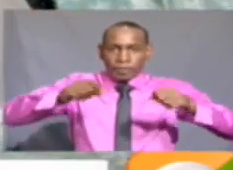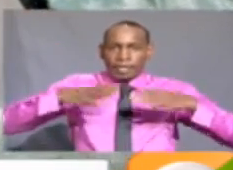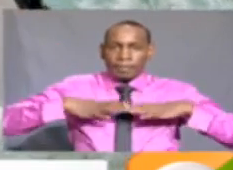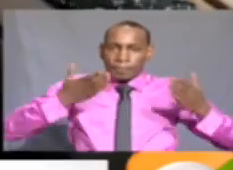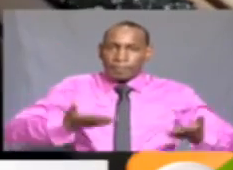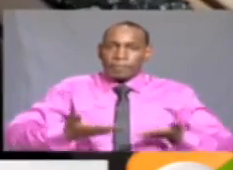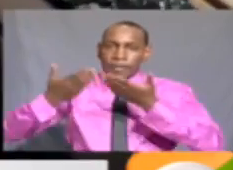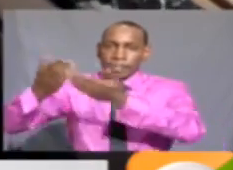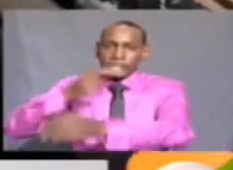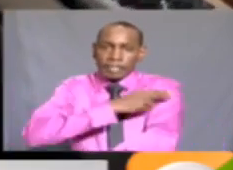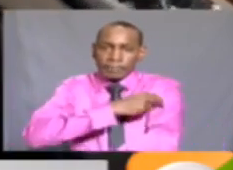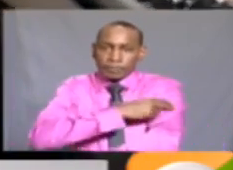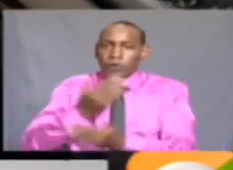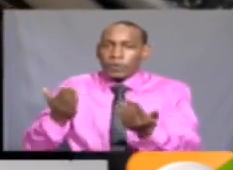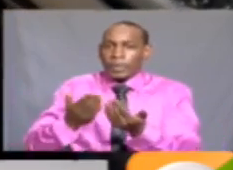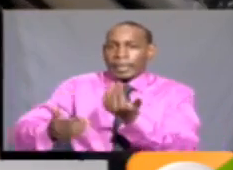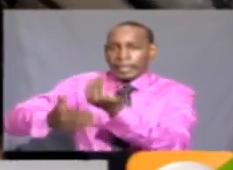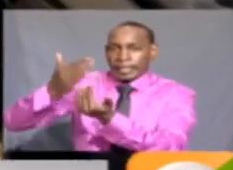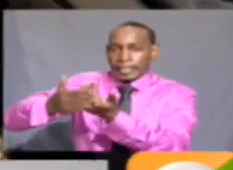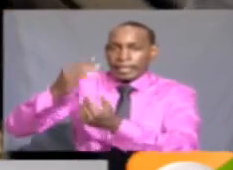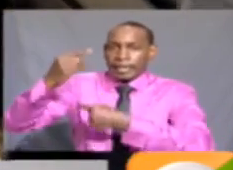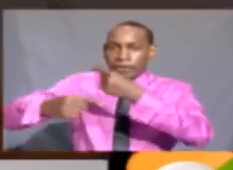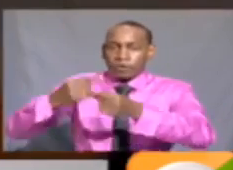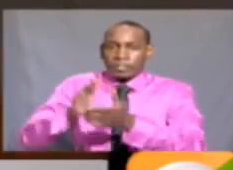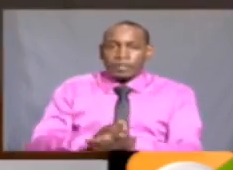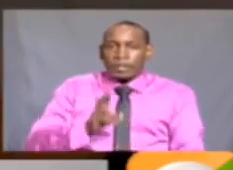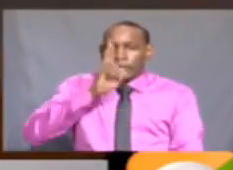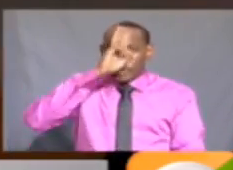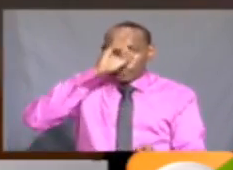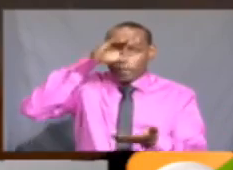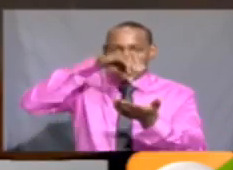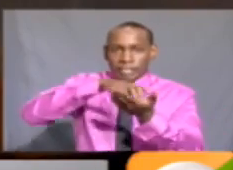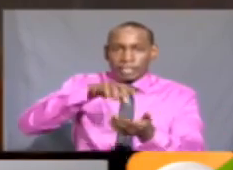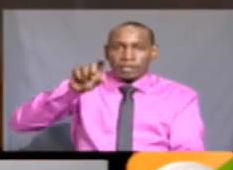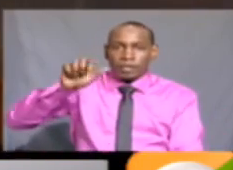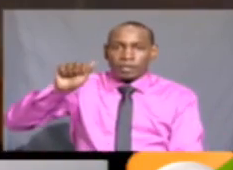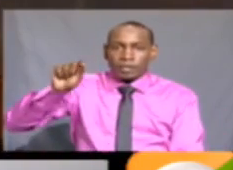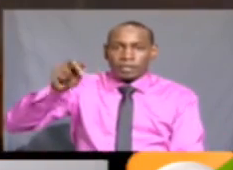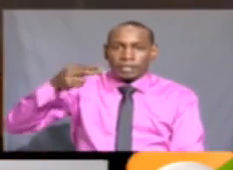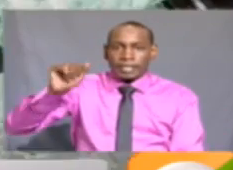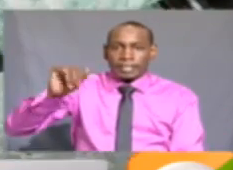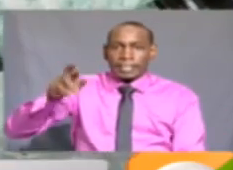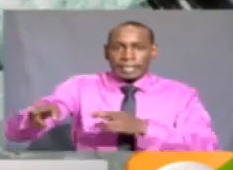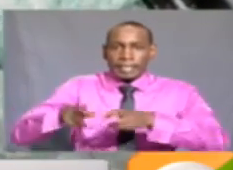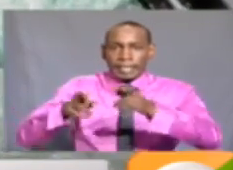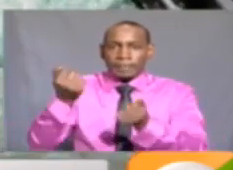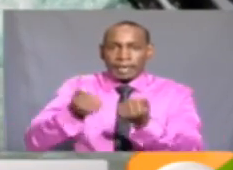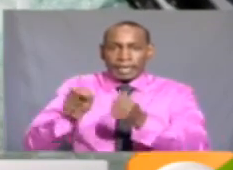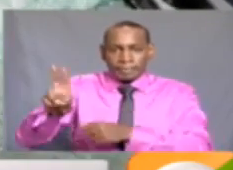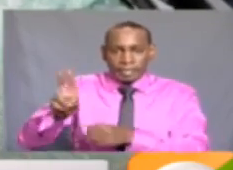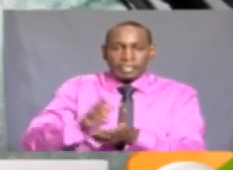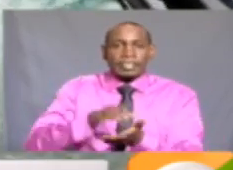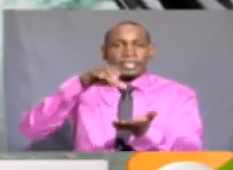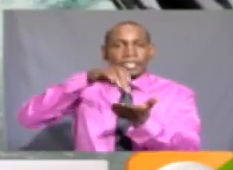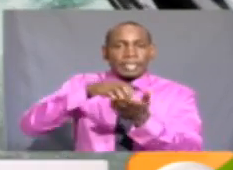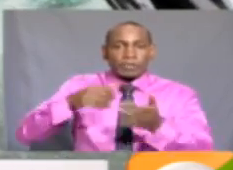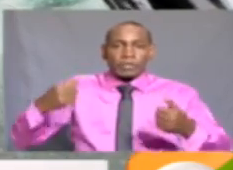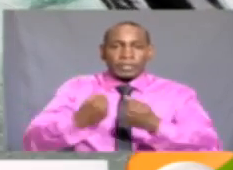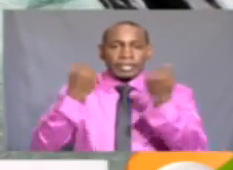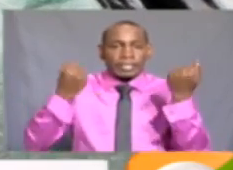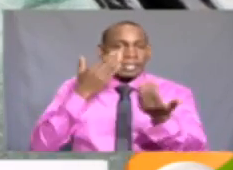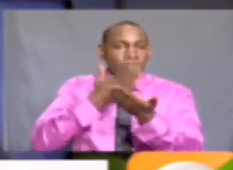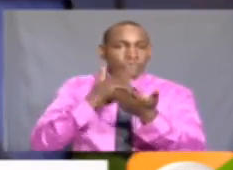hospitalini walikopata matibabu. Na katika kituo cha polisi cha Athi River yaliko magari hayo, taswira ya ajali hiyo bado ni